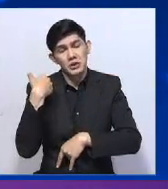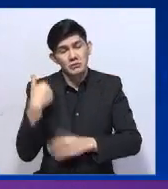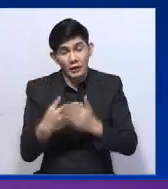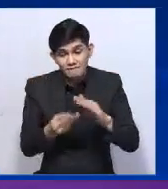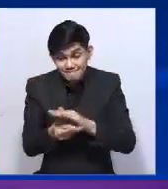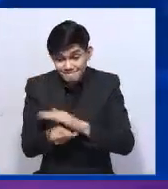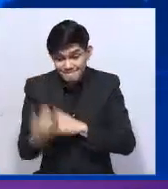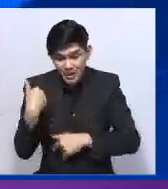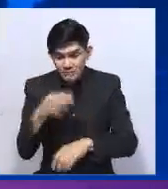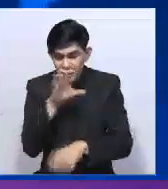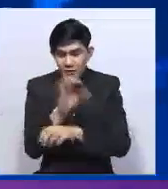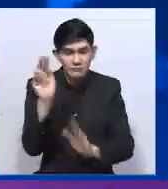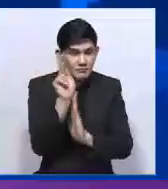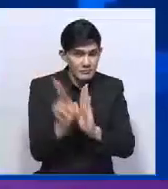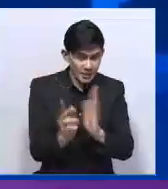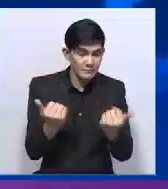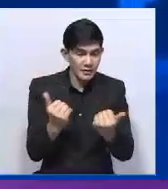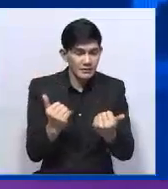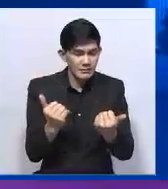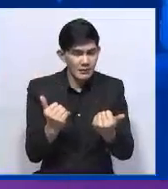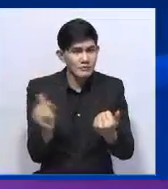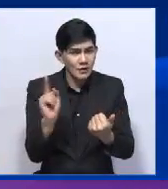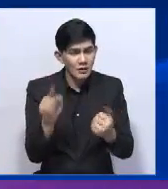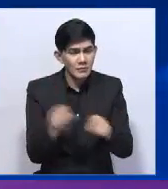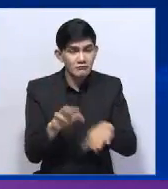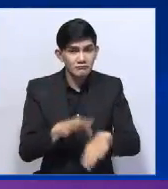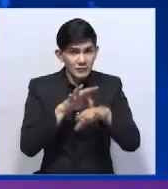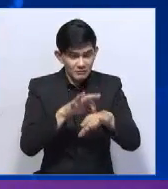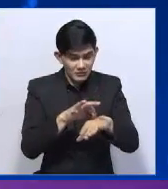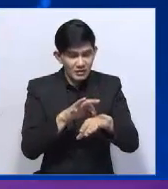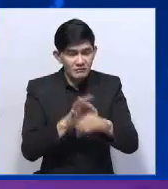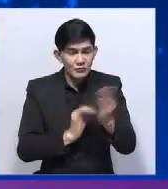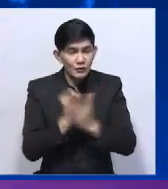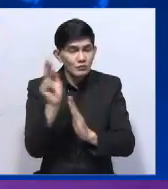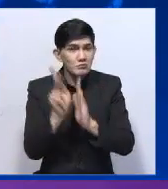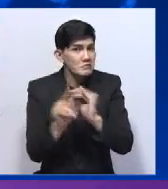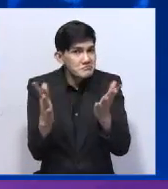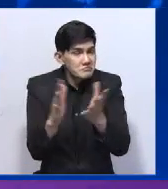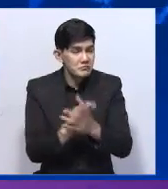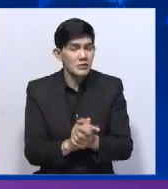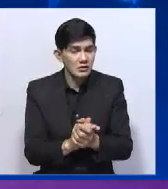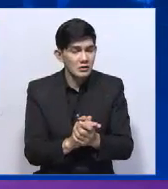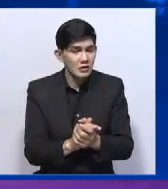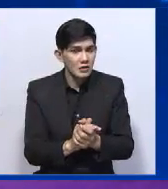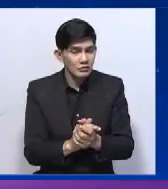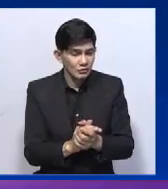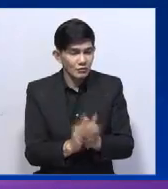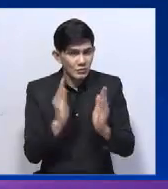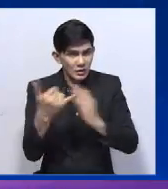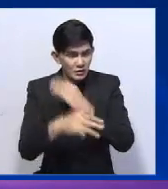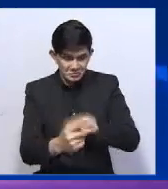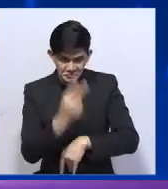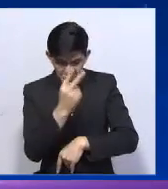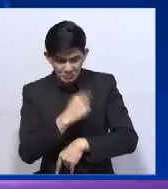นการบังคับใช้กฎหมายรวมถึงการใช้ตำแหน่งหน้าที่โดยมิชอบสะท้อนว่าในสายตานานาช